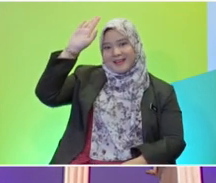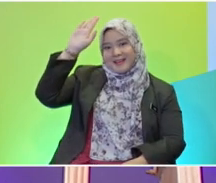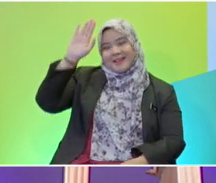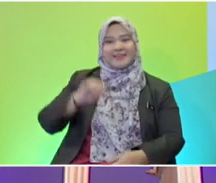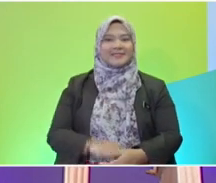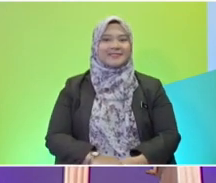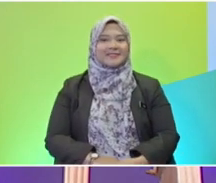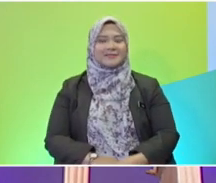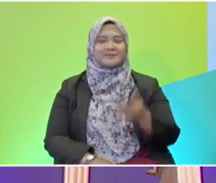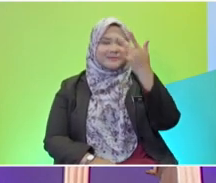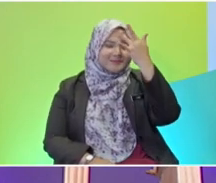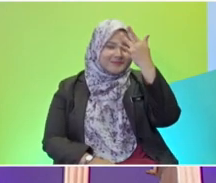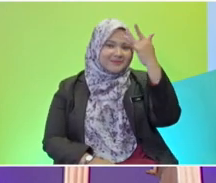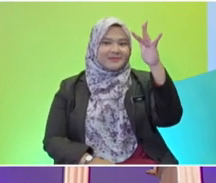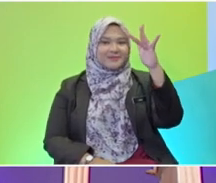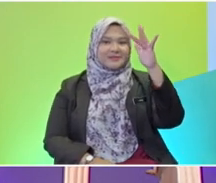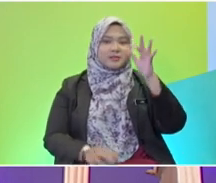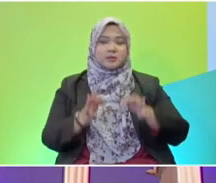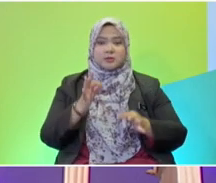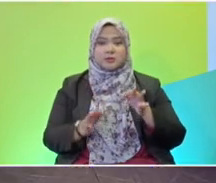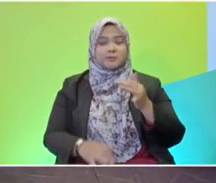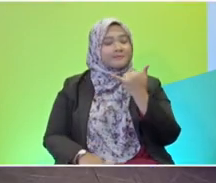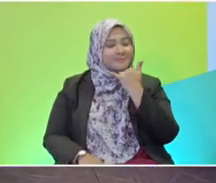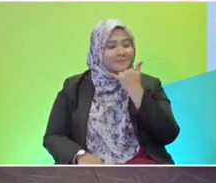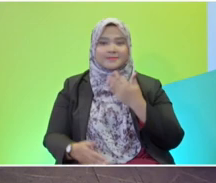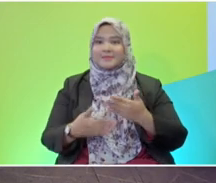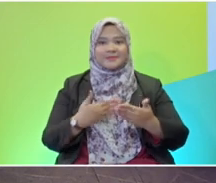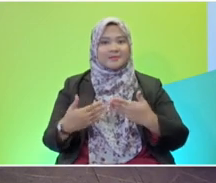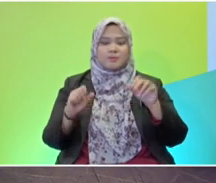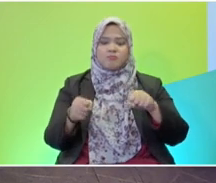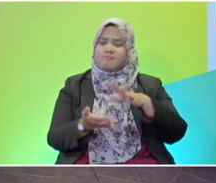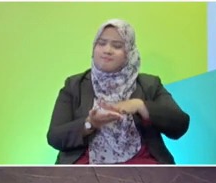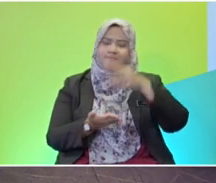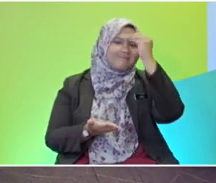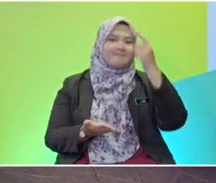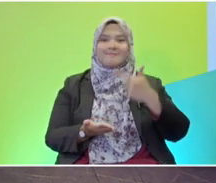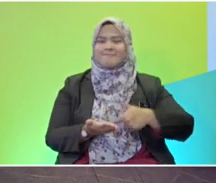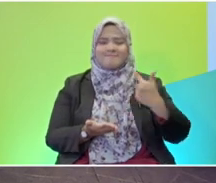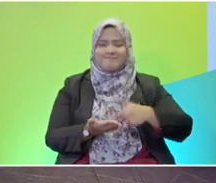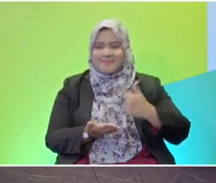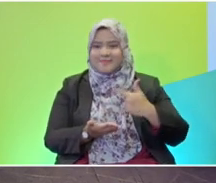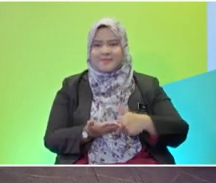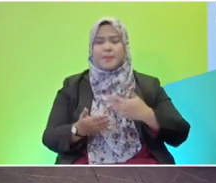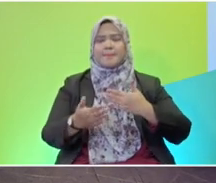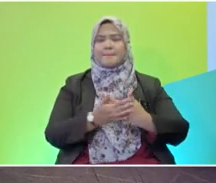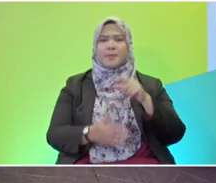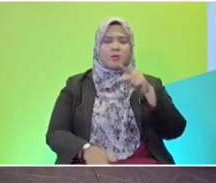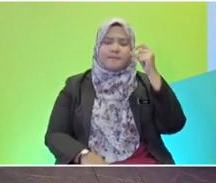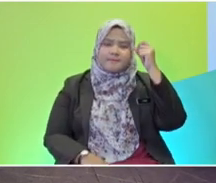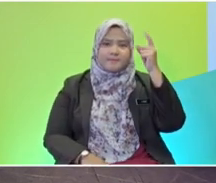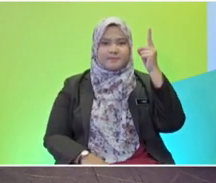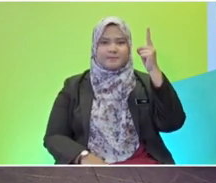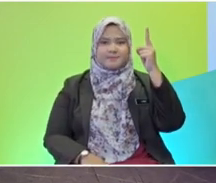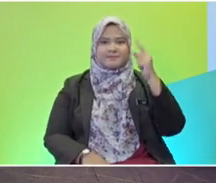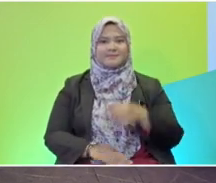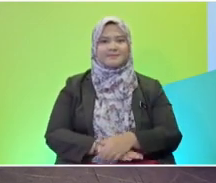tinggi Cemerlang Alhamdulillah Terima Kasih Cikgu oke sekarang ini Cik Gua boleh berikan sedikit rumusan ringkas perkiraan dengan